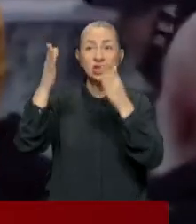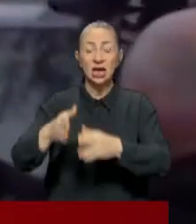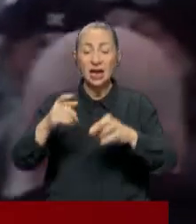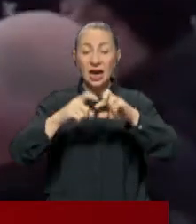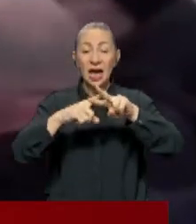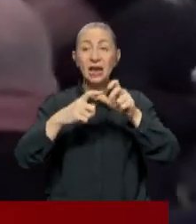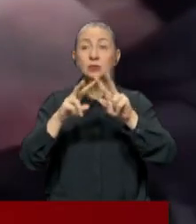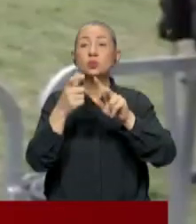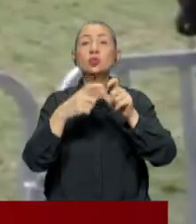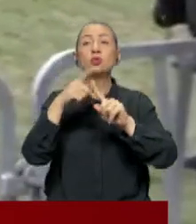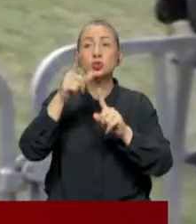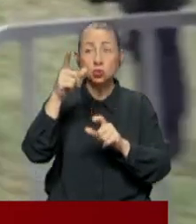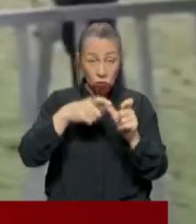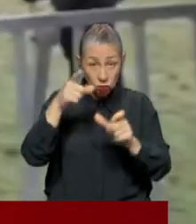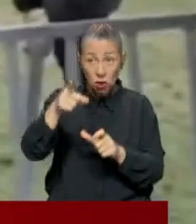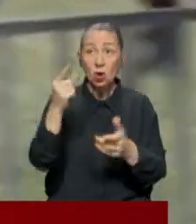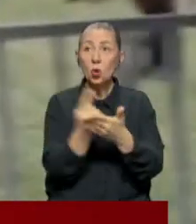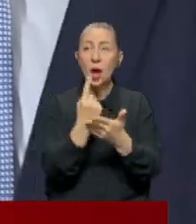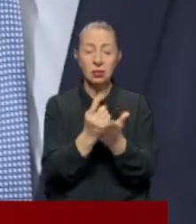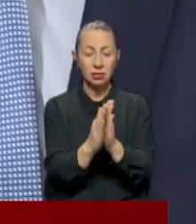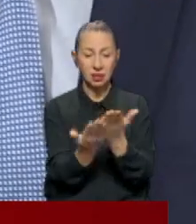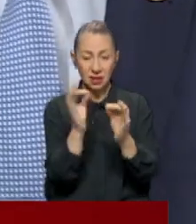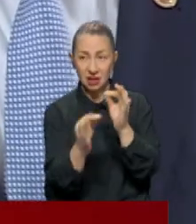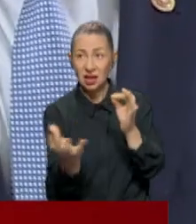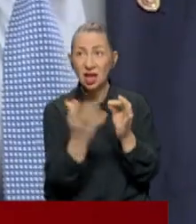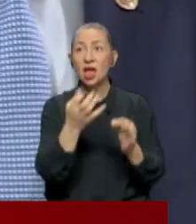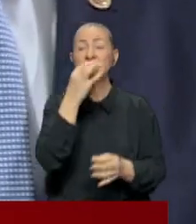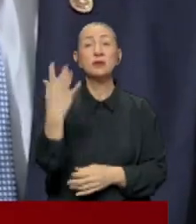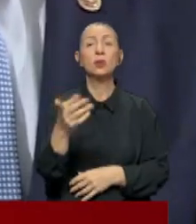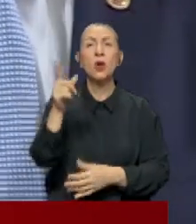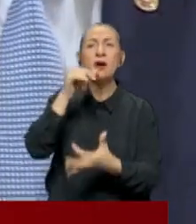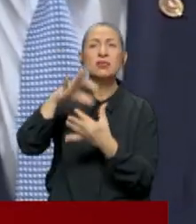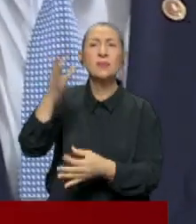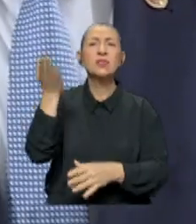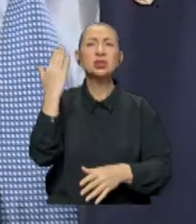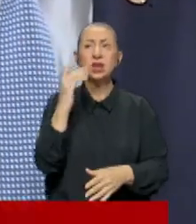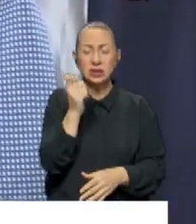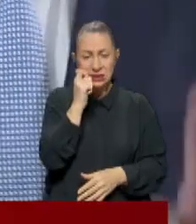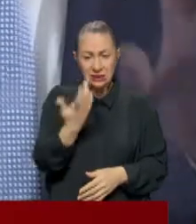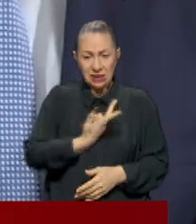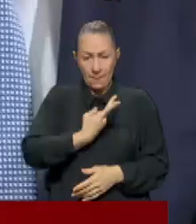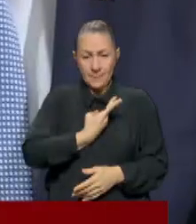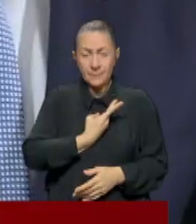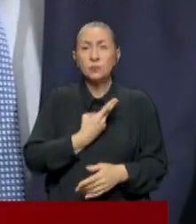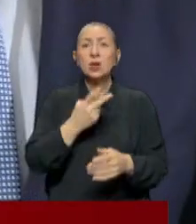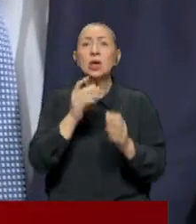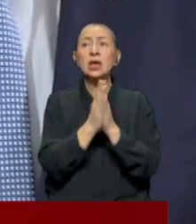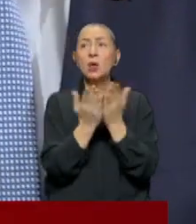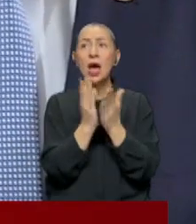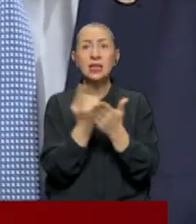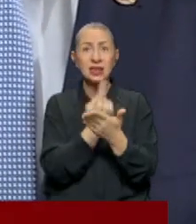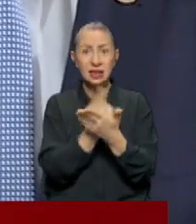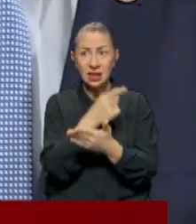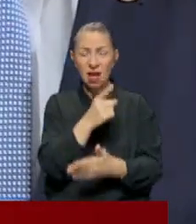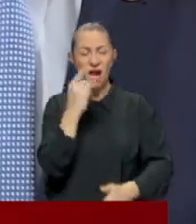Rasmus Polda'nın Kur'an-ı Kerim'i yakma eylemine izin verildi. Bu meczup daha önce de dinimiz İslam'a, kutsal kitabımız